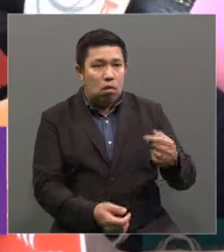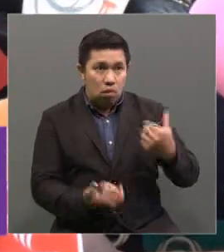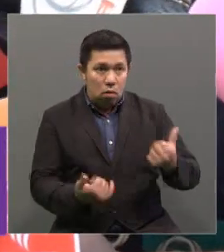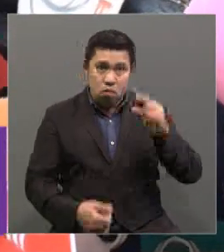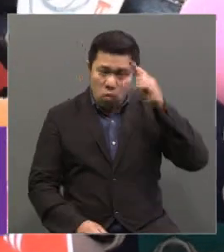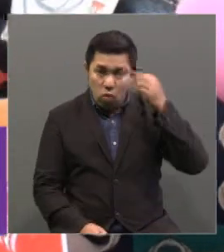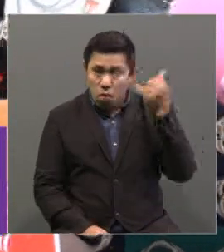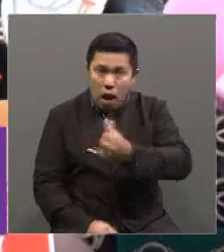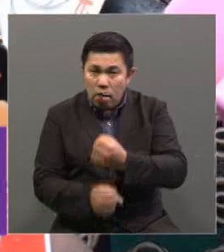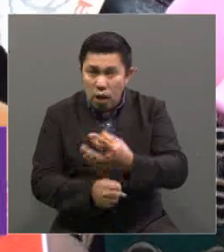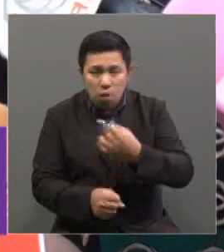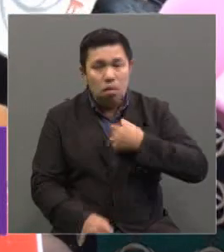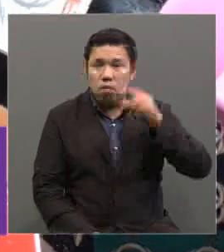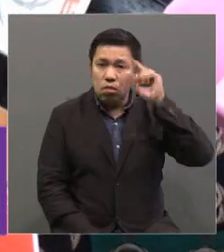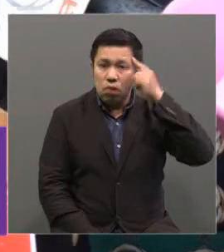าวันนี้เราจะมาทำอะไร